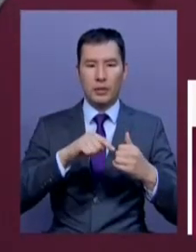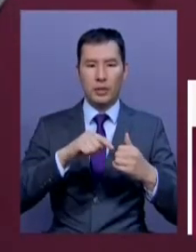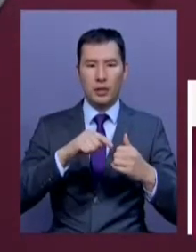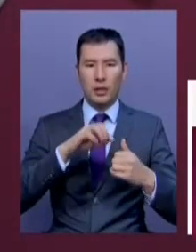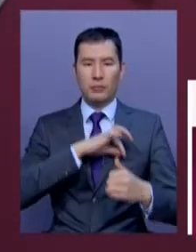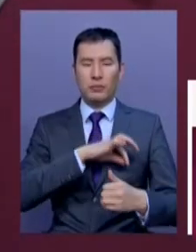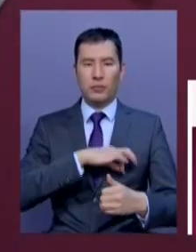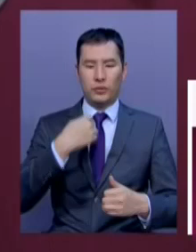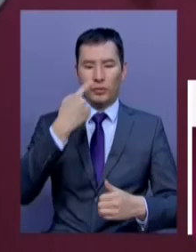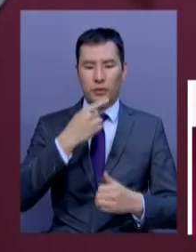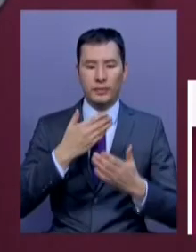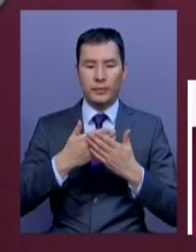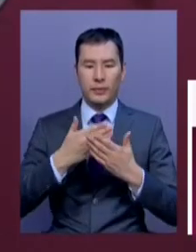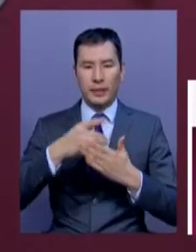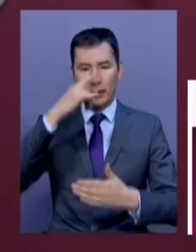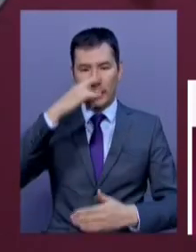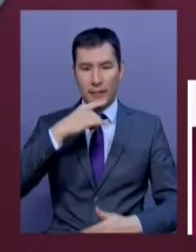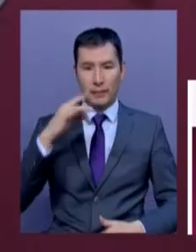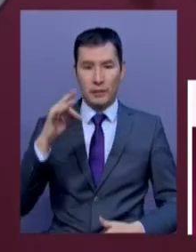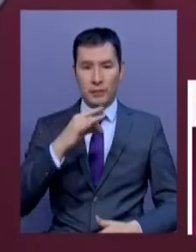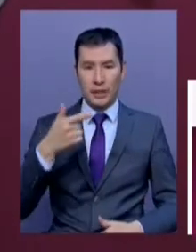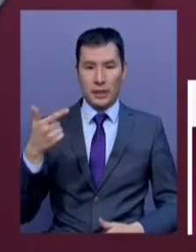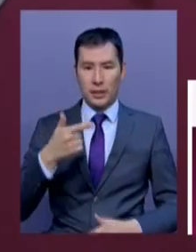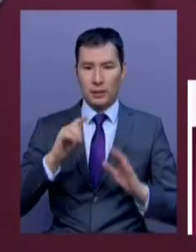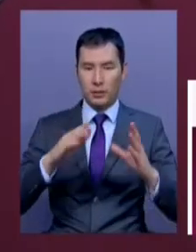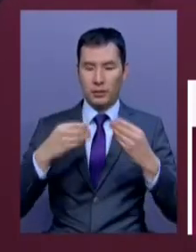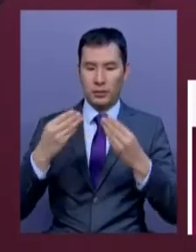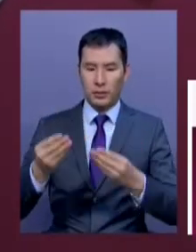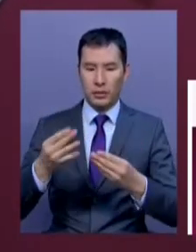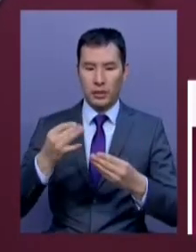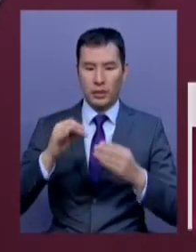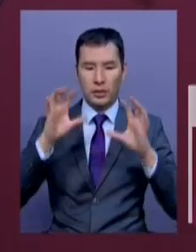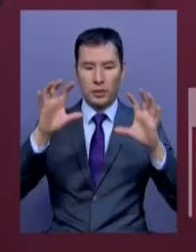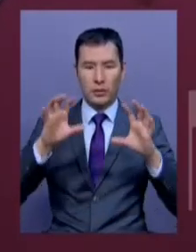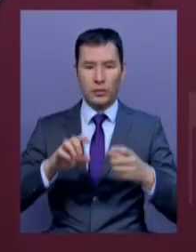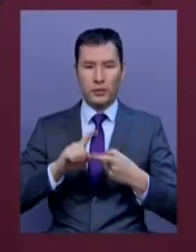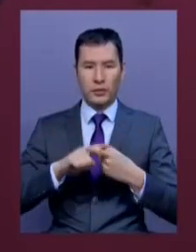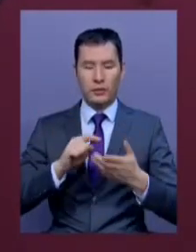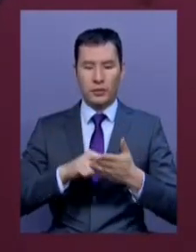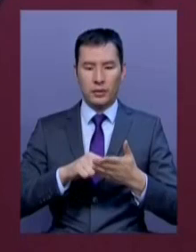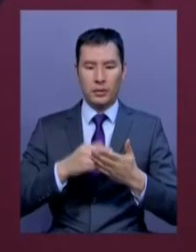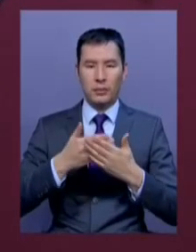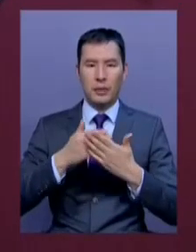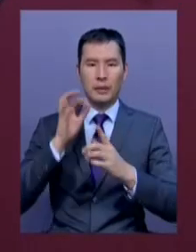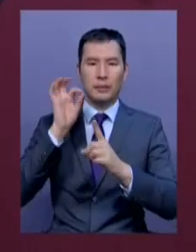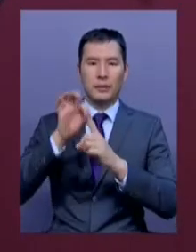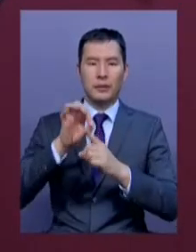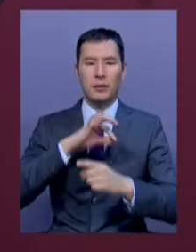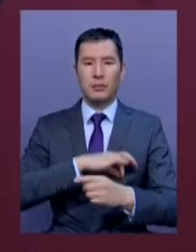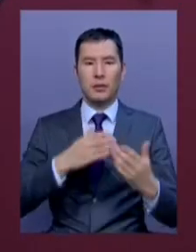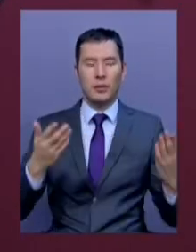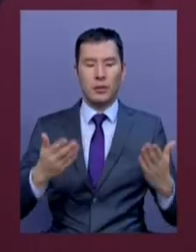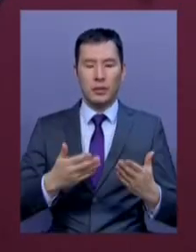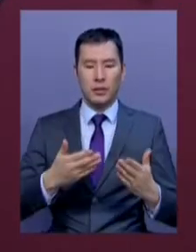беріледі? Біріншіден бұл Қазақстан Республикасының азаматтарына және заңды тұлғаларына қандай мақсаттар үшін беріледі? Біріншісі